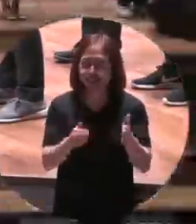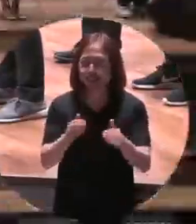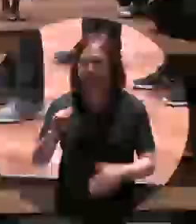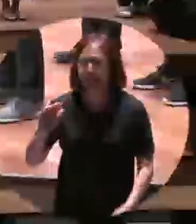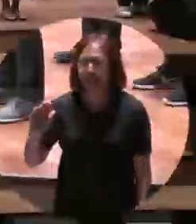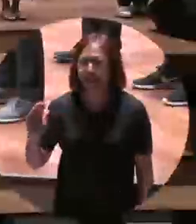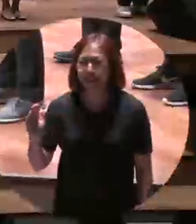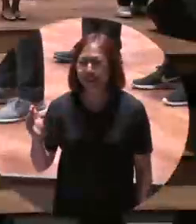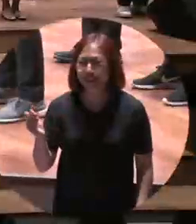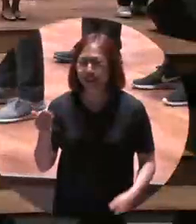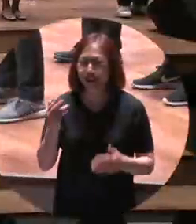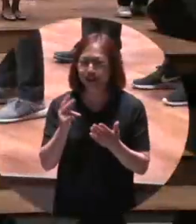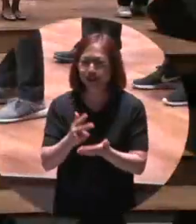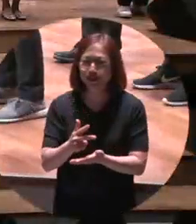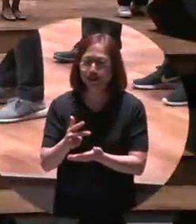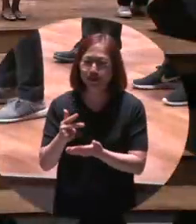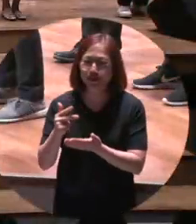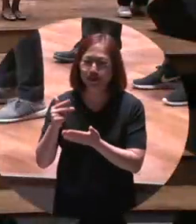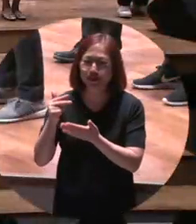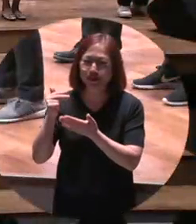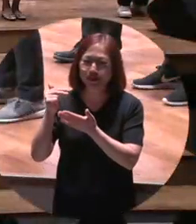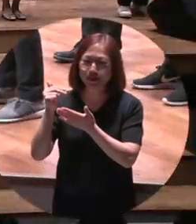창기 되신 주